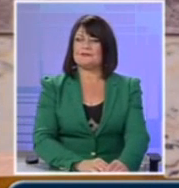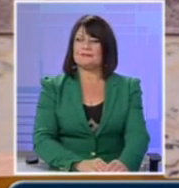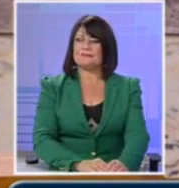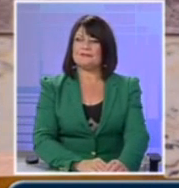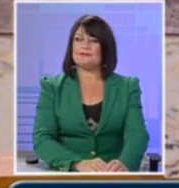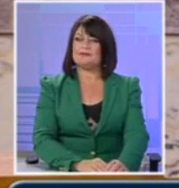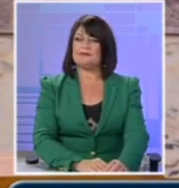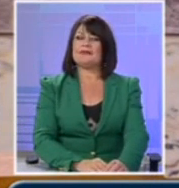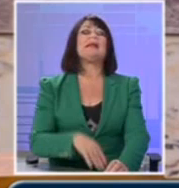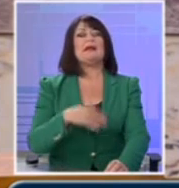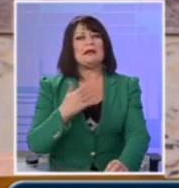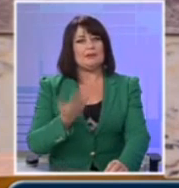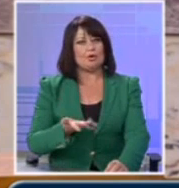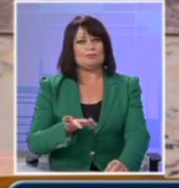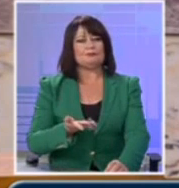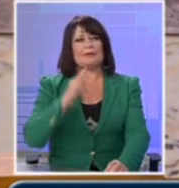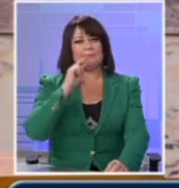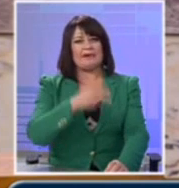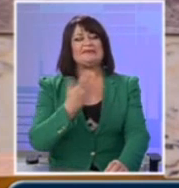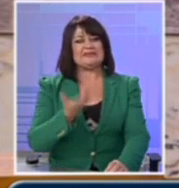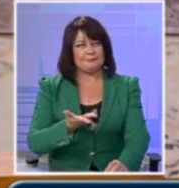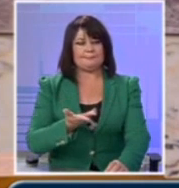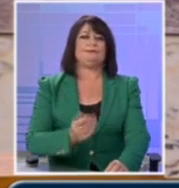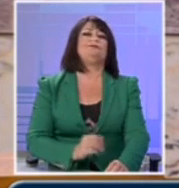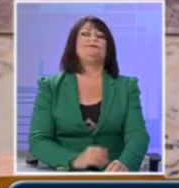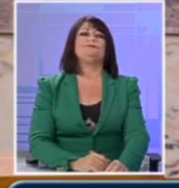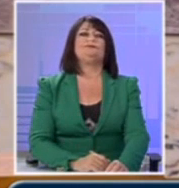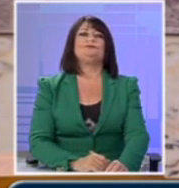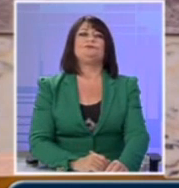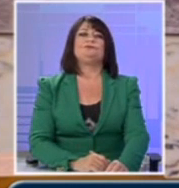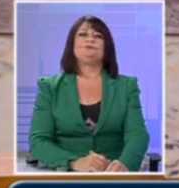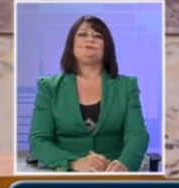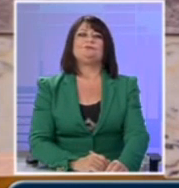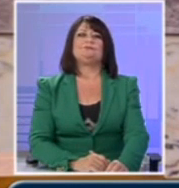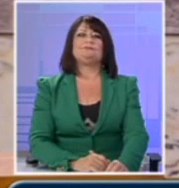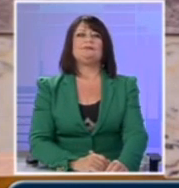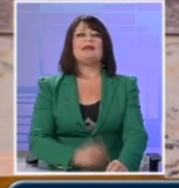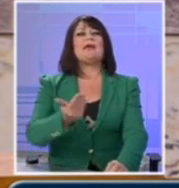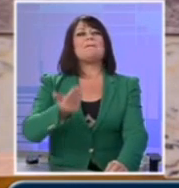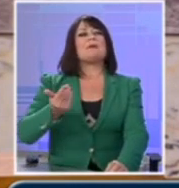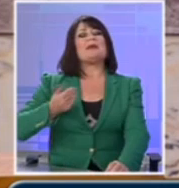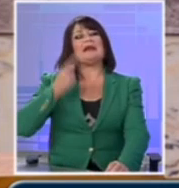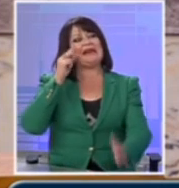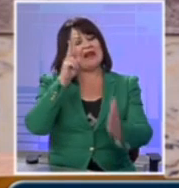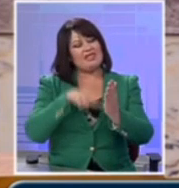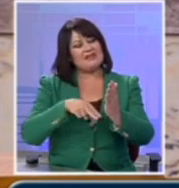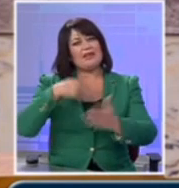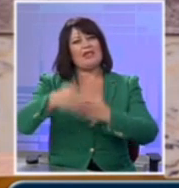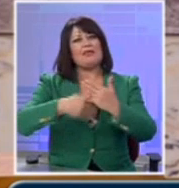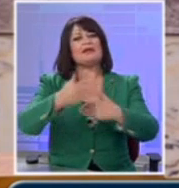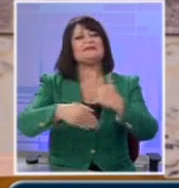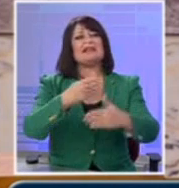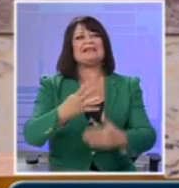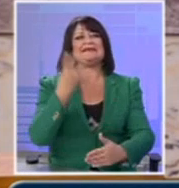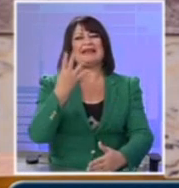δεν τα κλείσε. Λοιπόν, η απάντηση είναι η εξής. Πάρτε όλες τις προηγούμενες διαδικασίες, τις